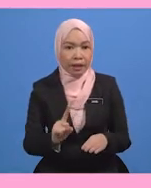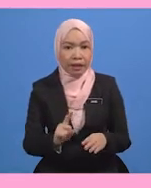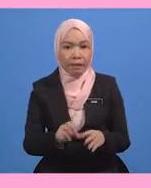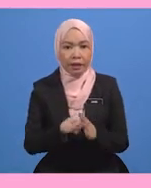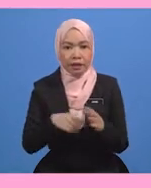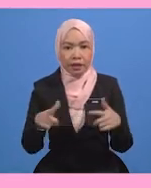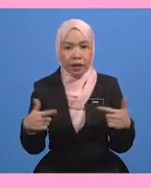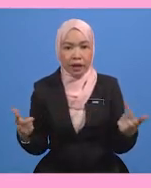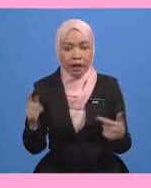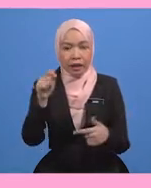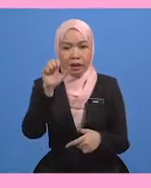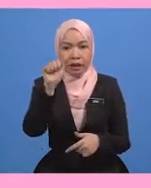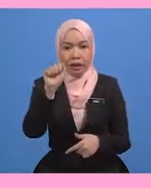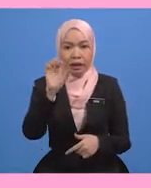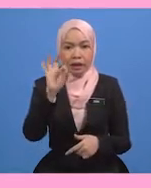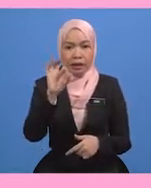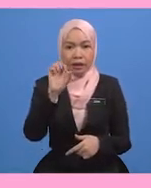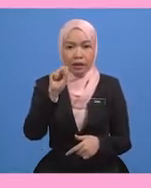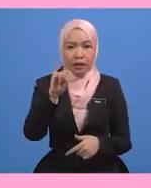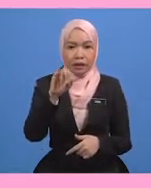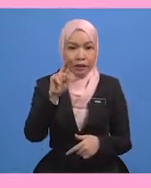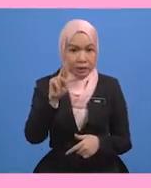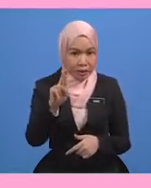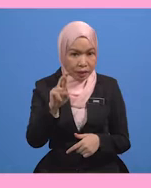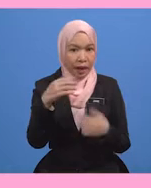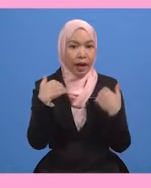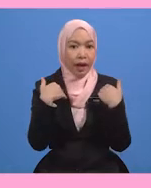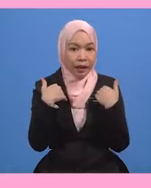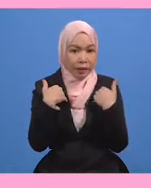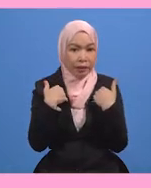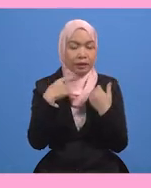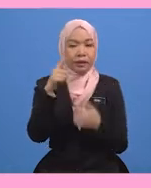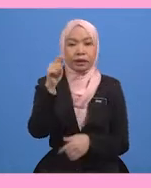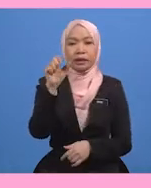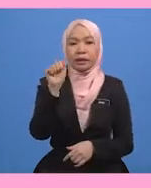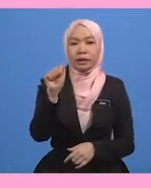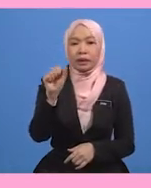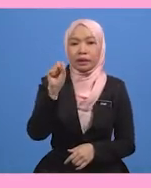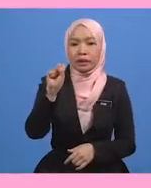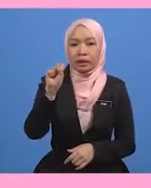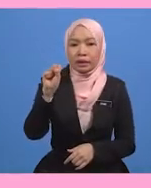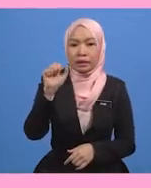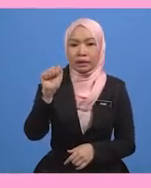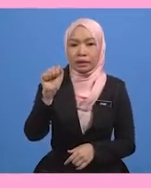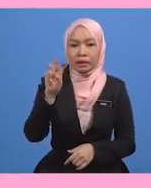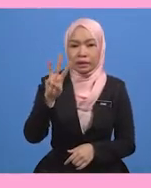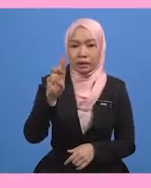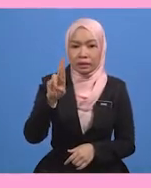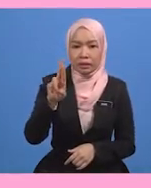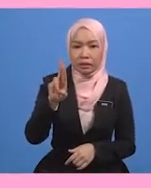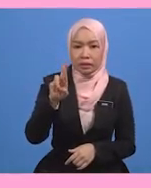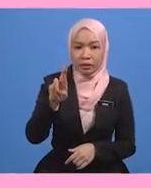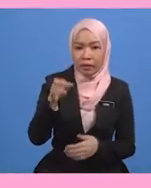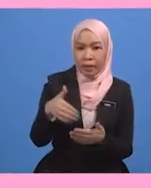Tafsir Al-Azhar ini ialah Tasawuf Moden, Pedoman Mubaligh Islam dan Sejarah